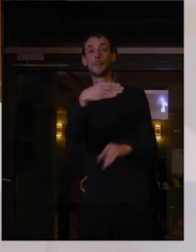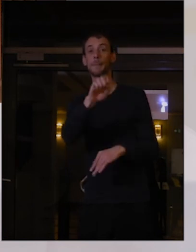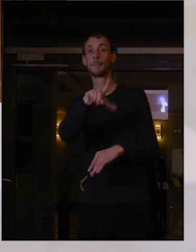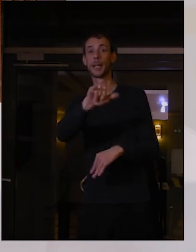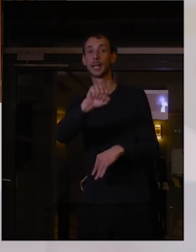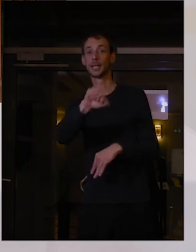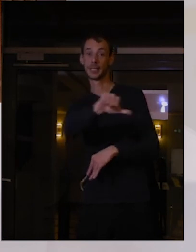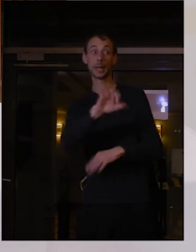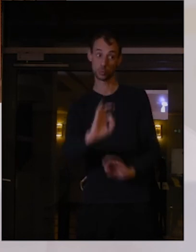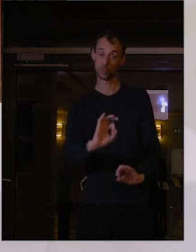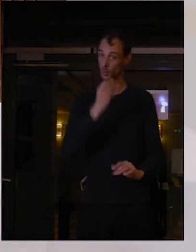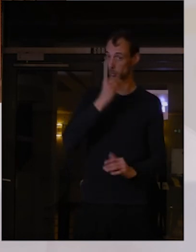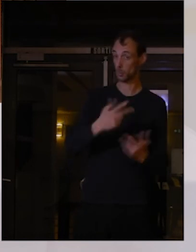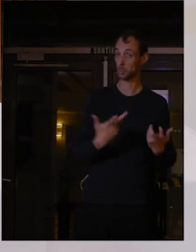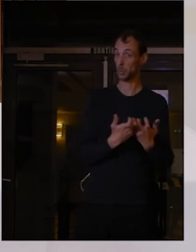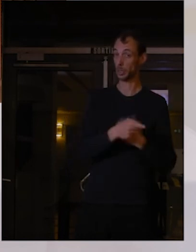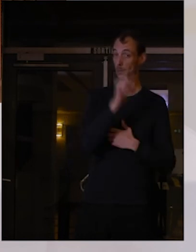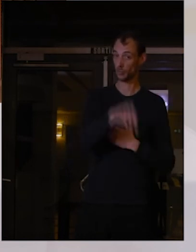mettre justement en avant.